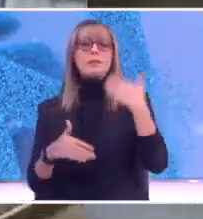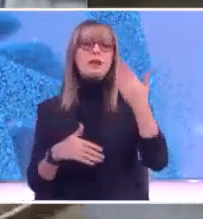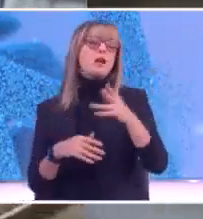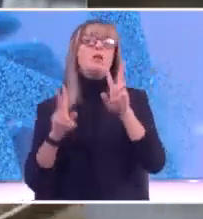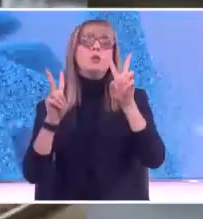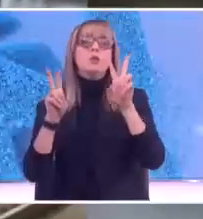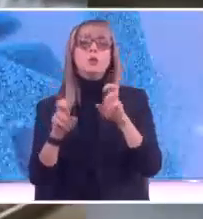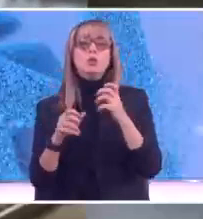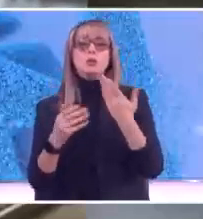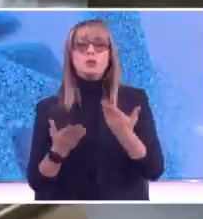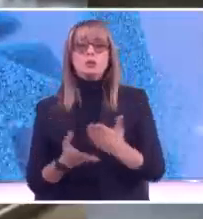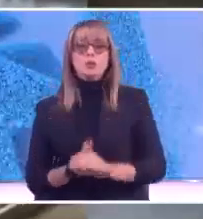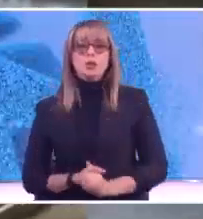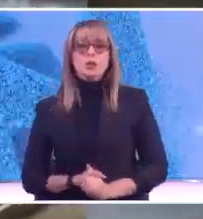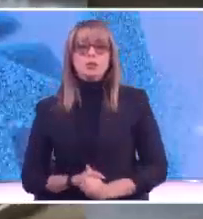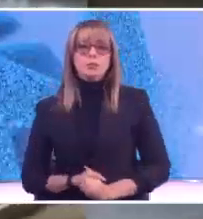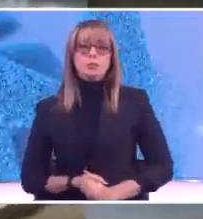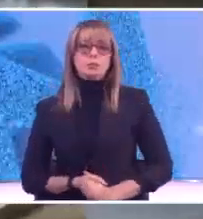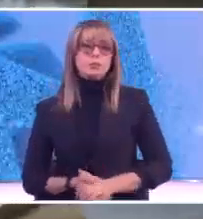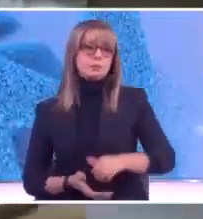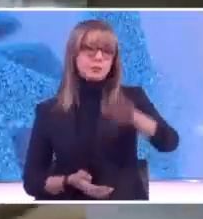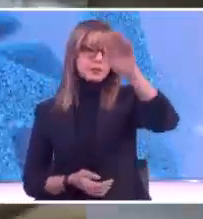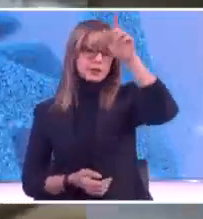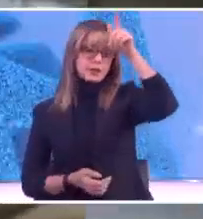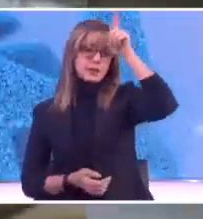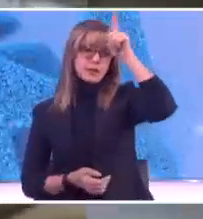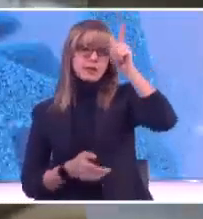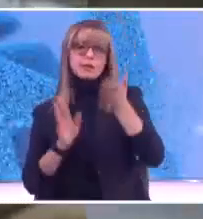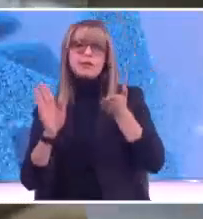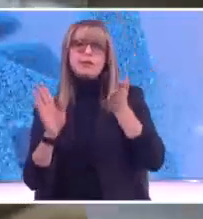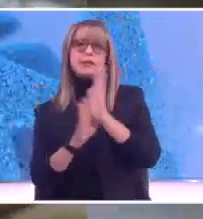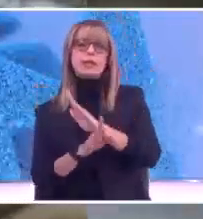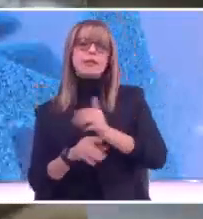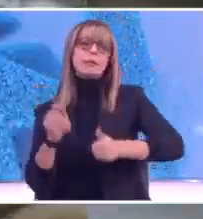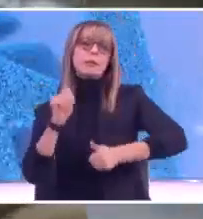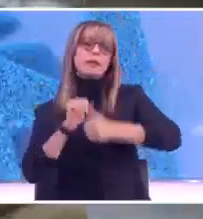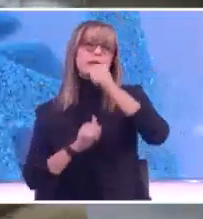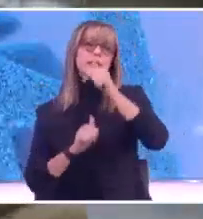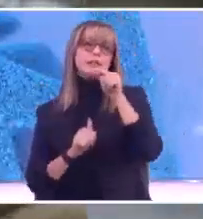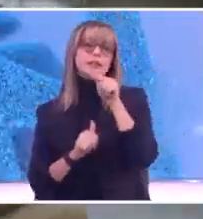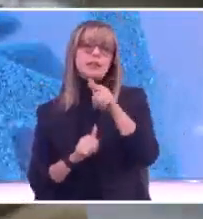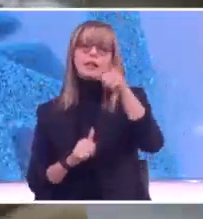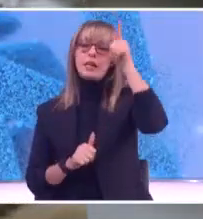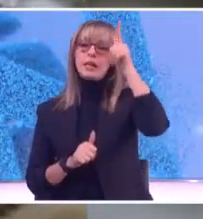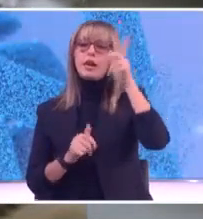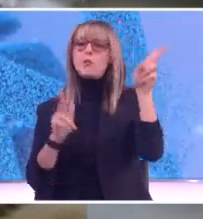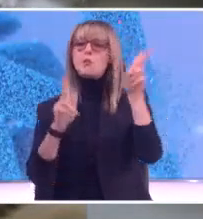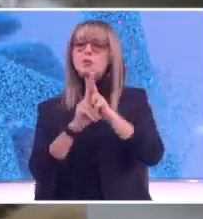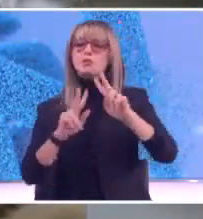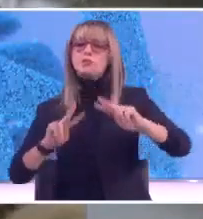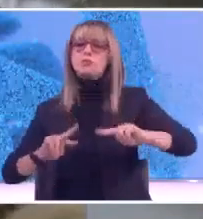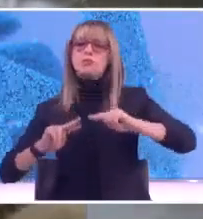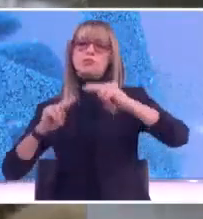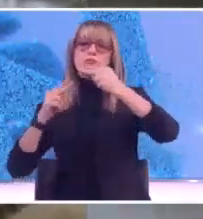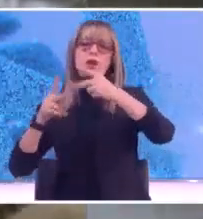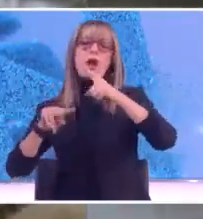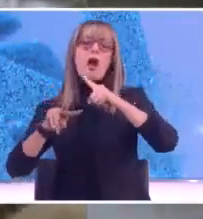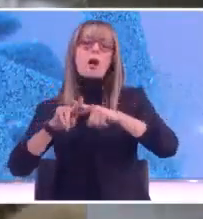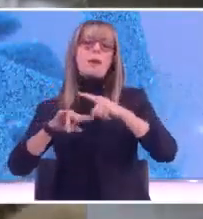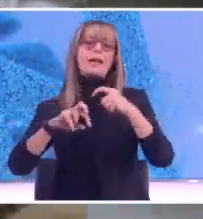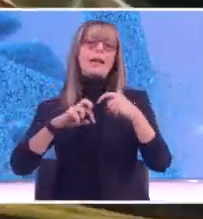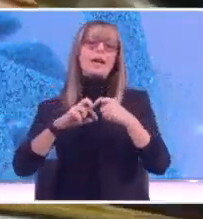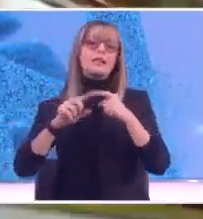Diğer bir konu senin de söylediğin gibi İran devrim lideri Ayetullah Ali Hamenei tarafından İran Emniyet Genel Müdürlüğü'ne Ahmed Rıza